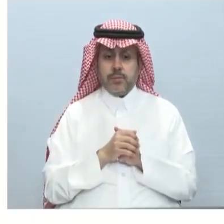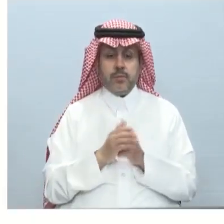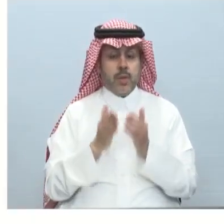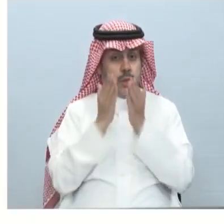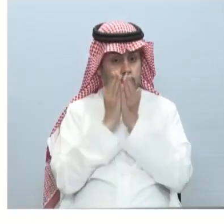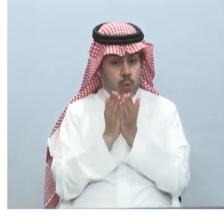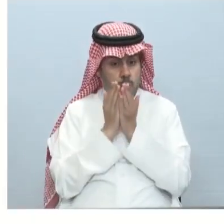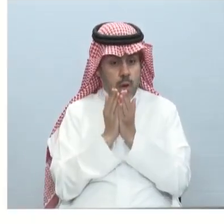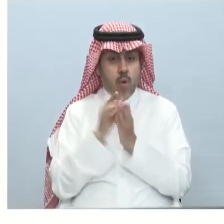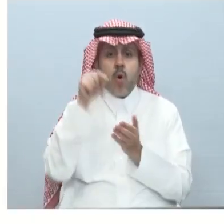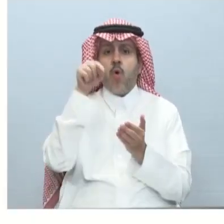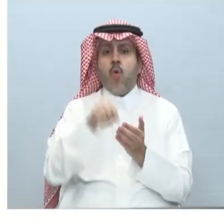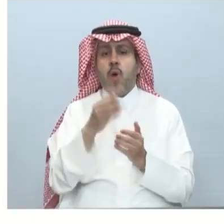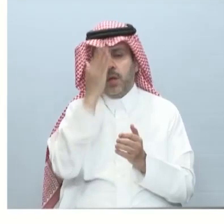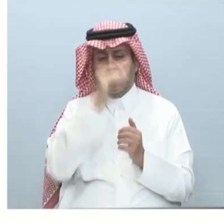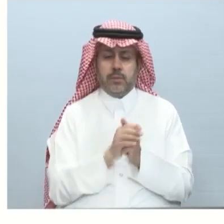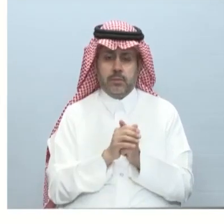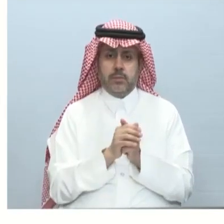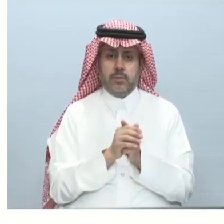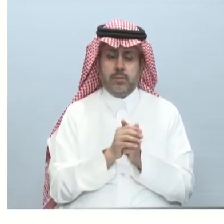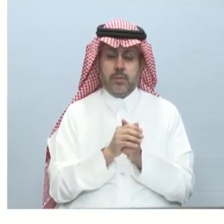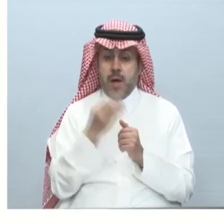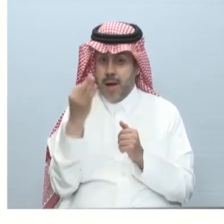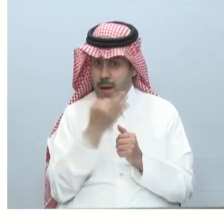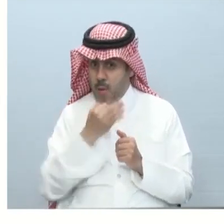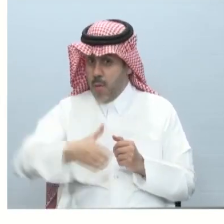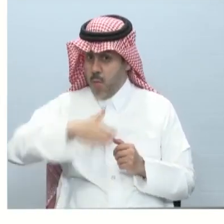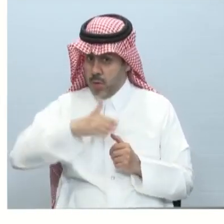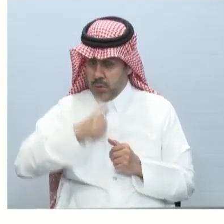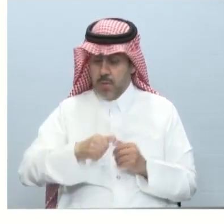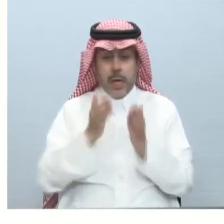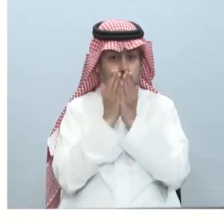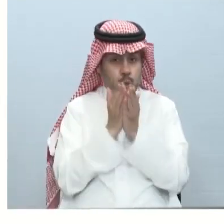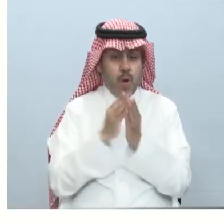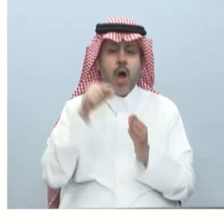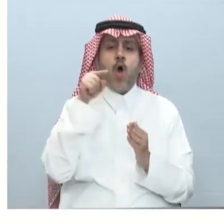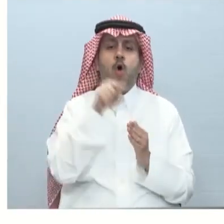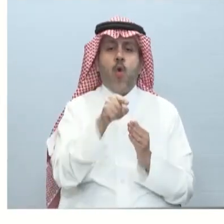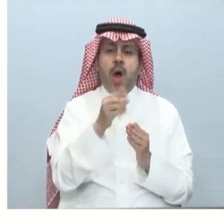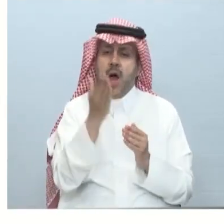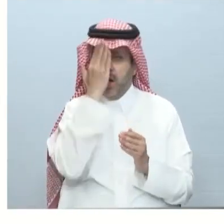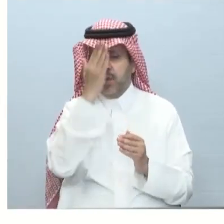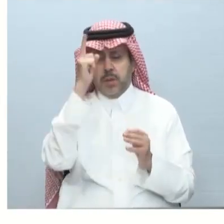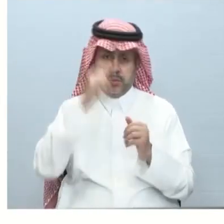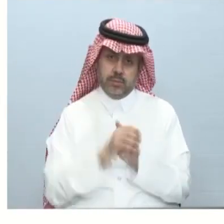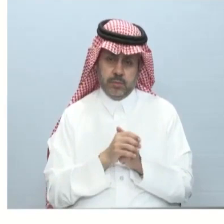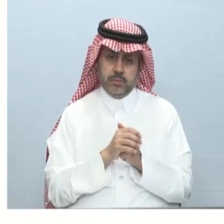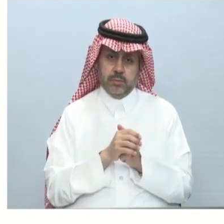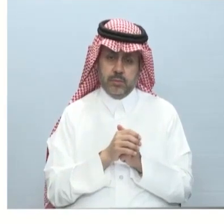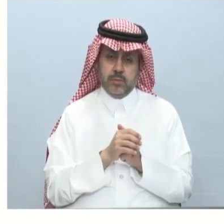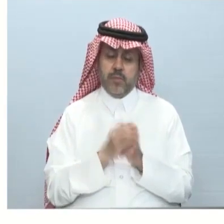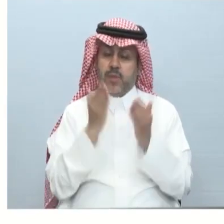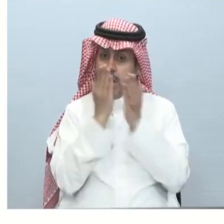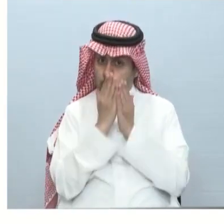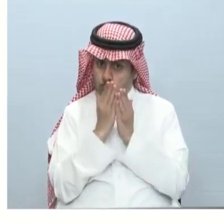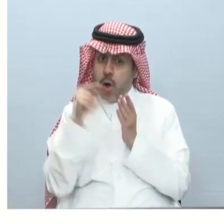ان الدعاء هو العباده يكفي بهذا الحديث فضل ومكانه الدعاء ان الدعاء